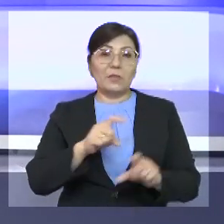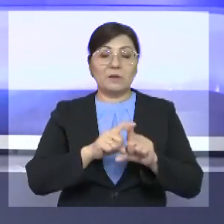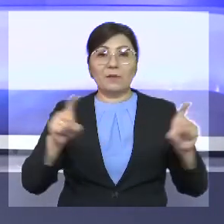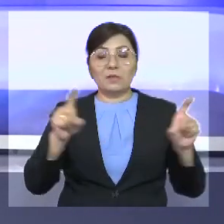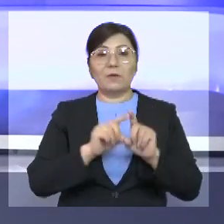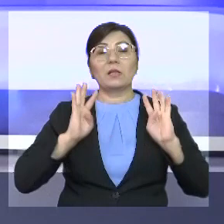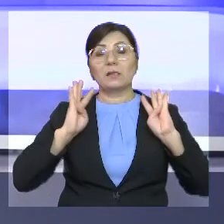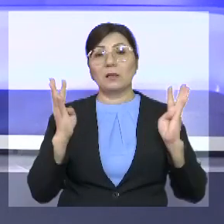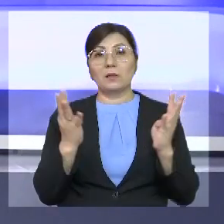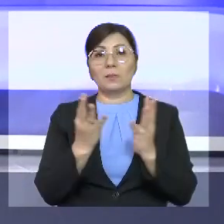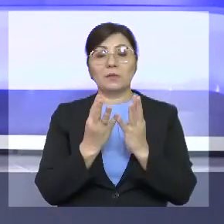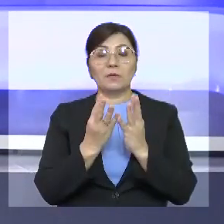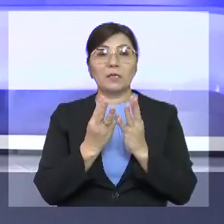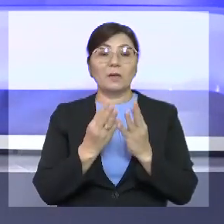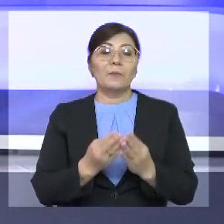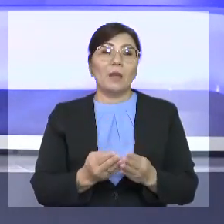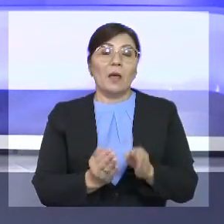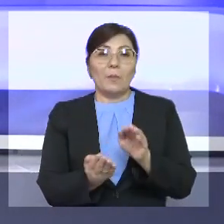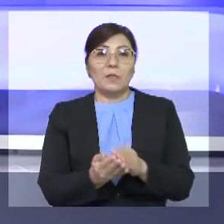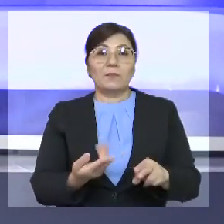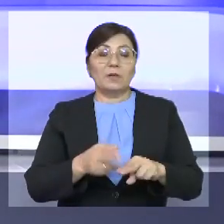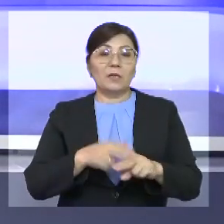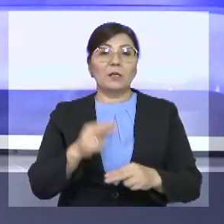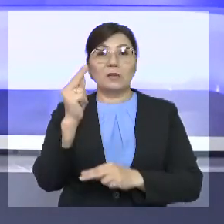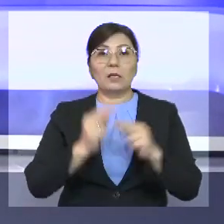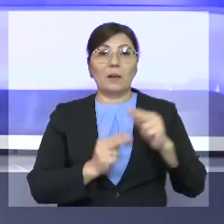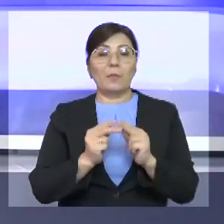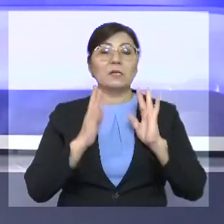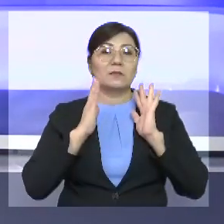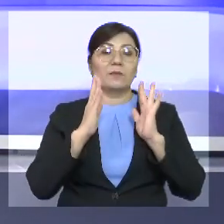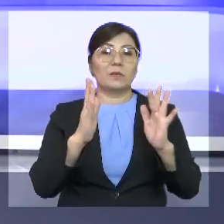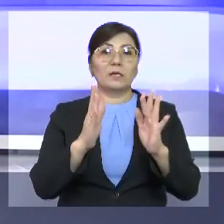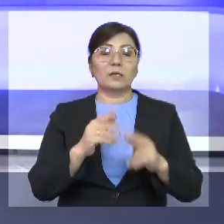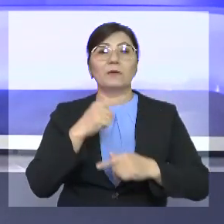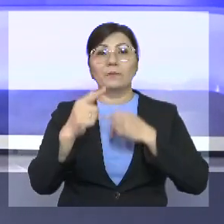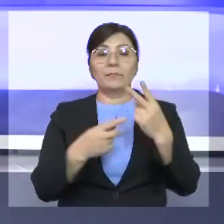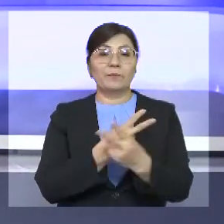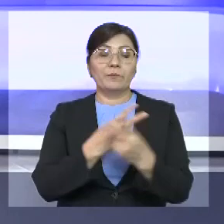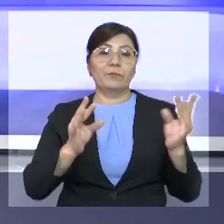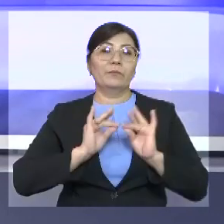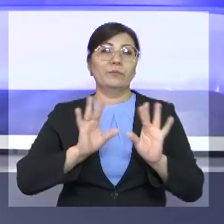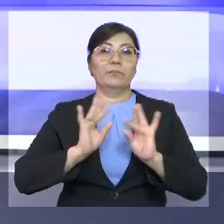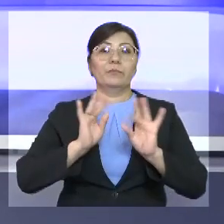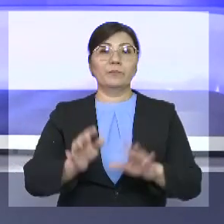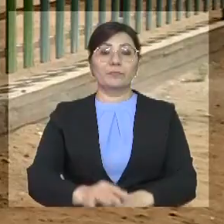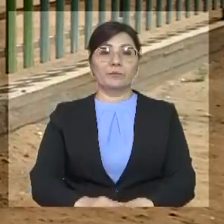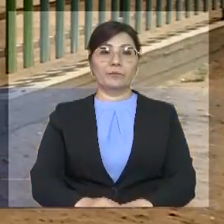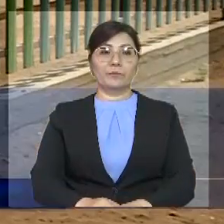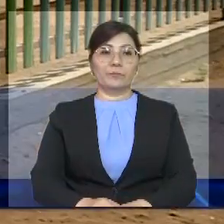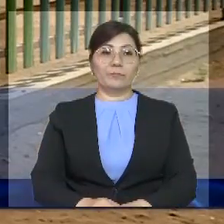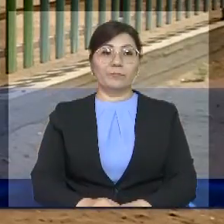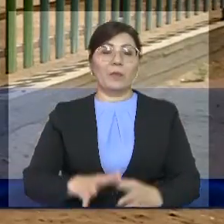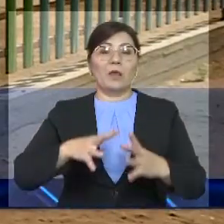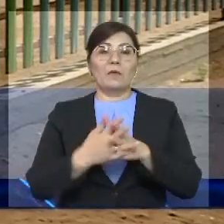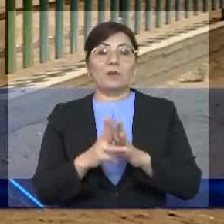оградил местное кладбище. Также в населенном пункте идет строительство парка. Тему продолжит Жасан Жалбаков.